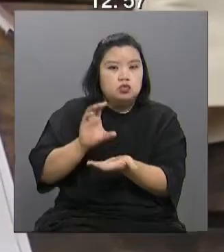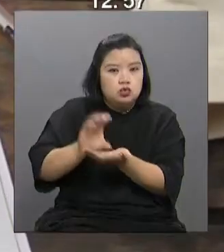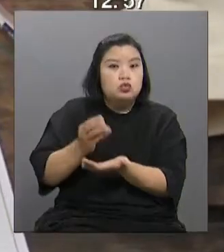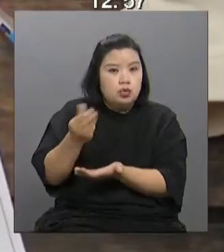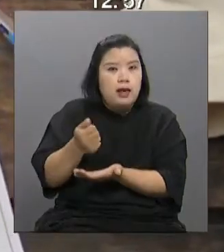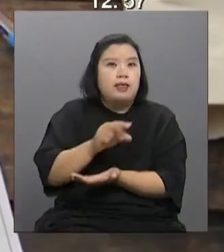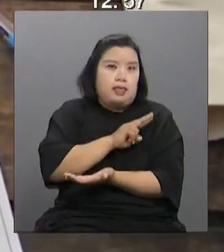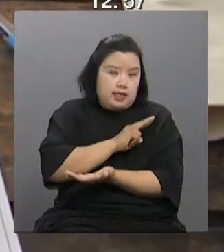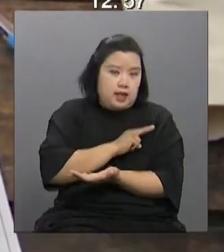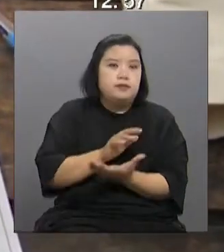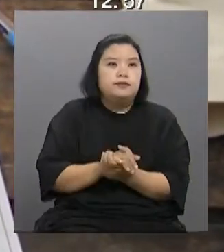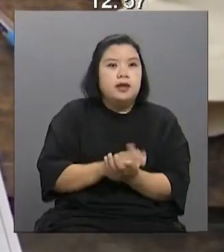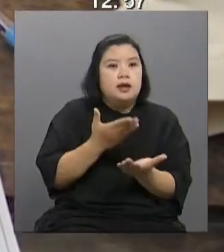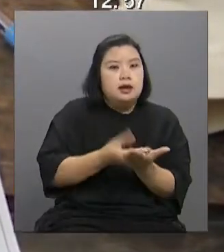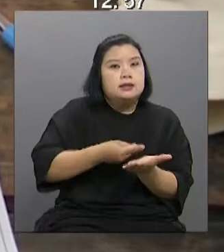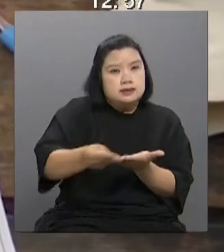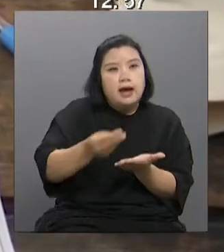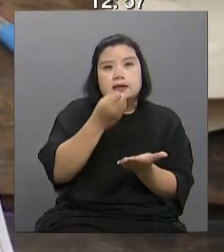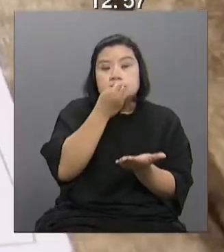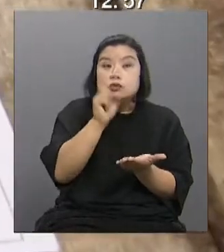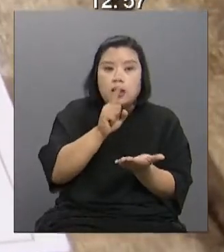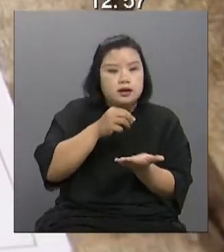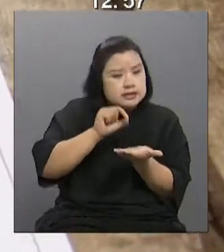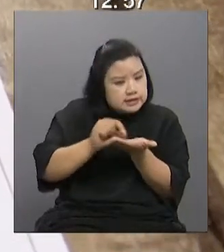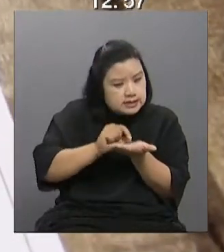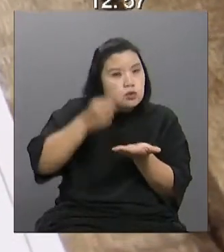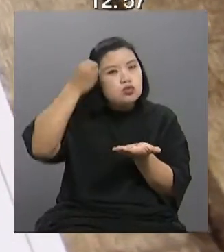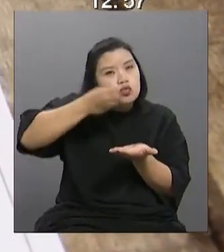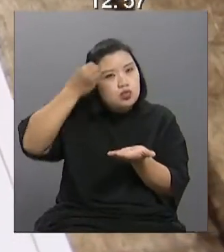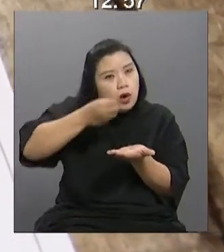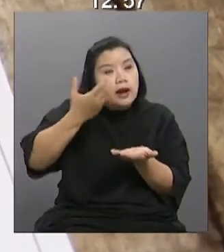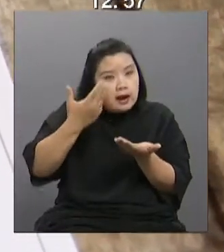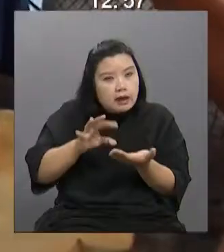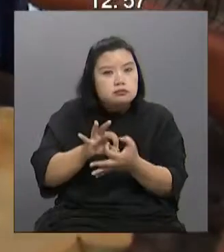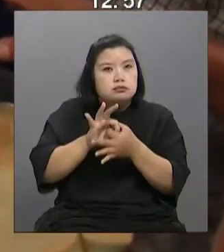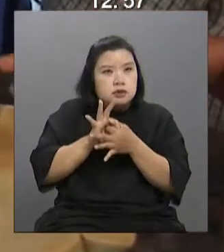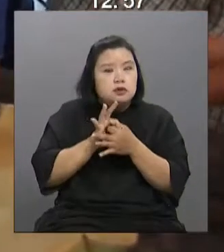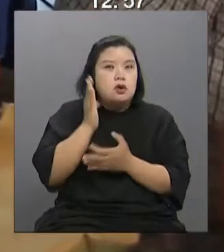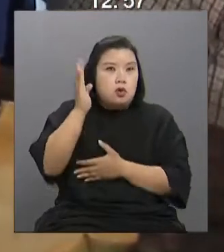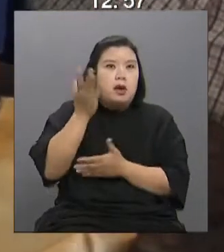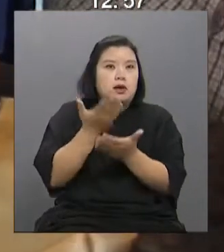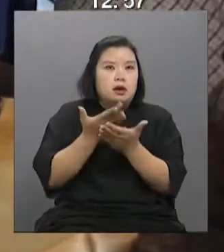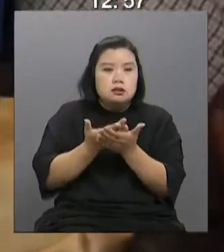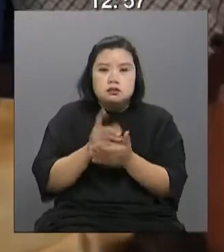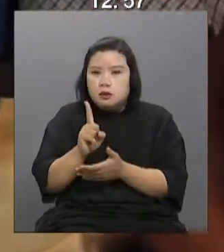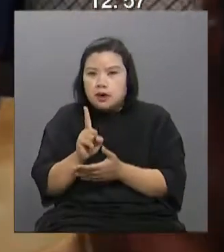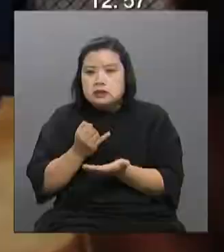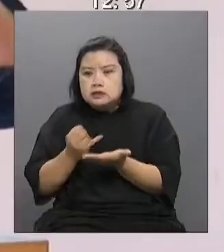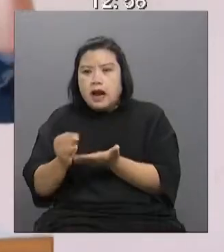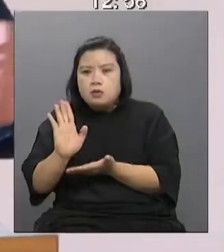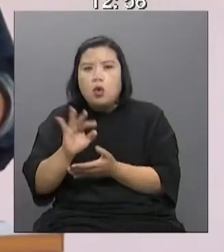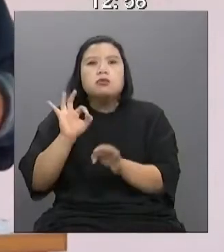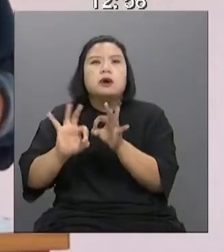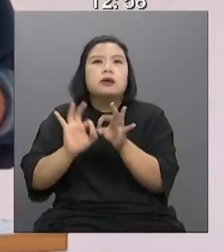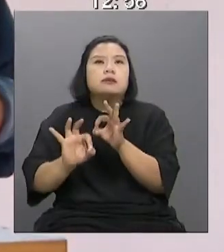รู้จักจดบันทึกรายรับรายจ่ายที่เกิดขึ้นในแต่ละวันเพื่อนำมาสู่การวางแผนลดรายจ่ายเพิ่มรายได้ในครัวเรือน โคร